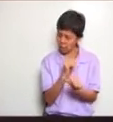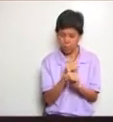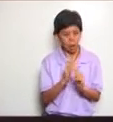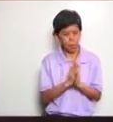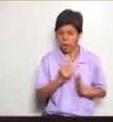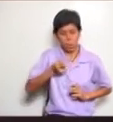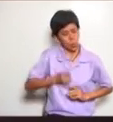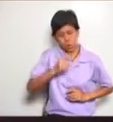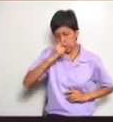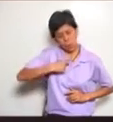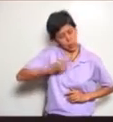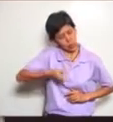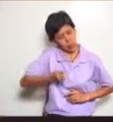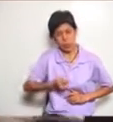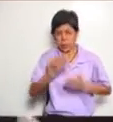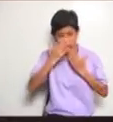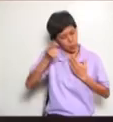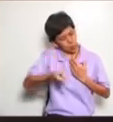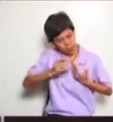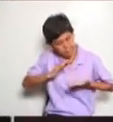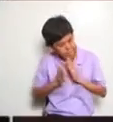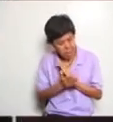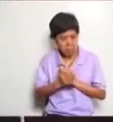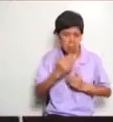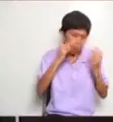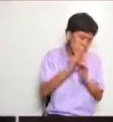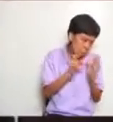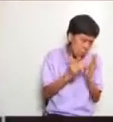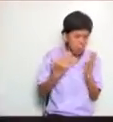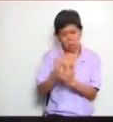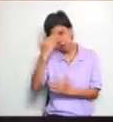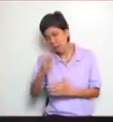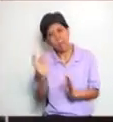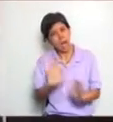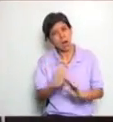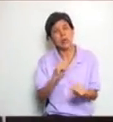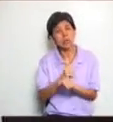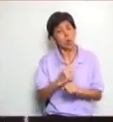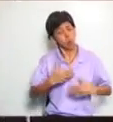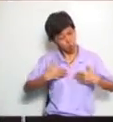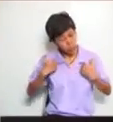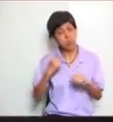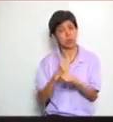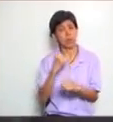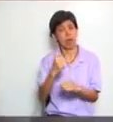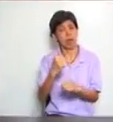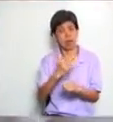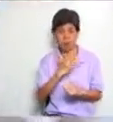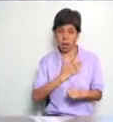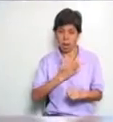เปลี่ยศาษณะเลยครับเราจะเป็นคนดทมความสุขได้ลองดสครับ มักี้เราปพืนไปแล้ว